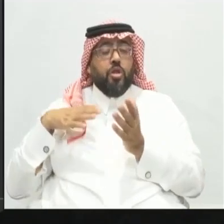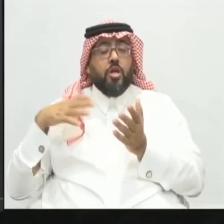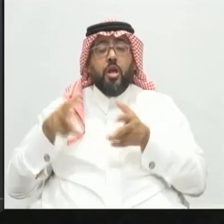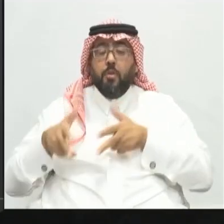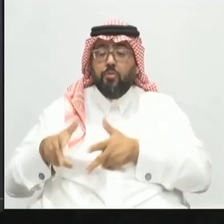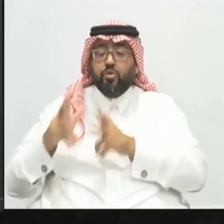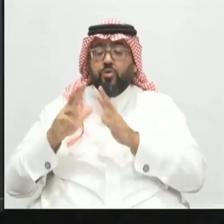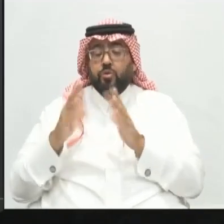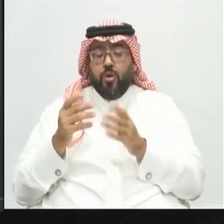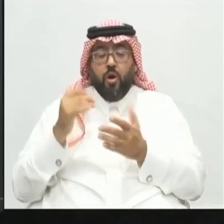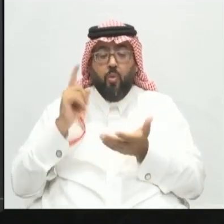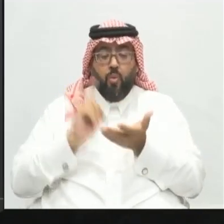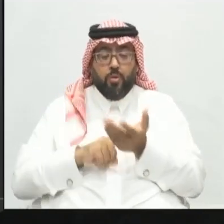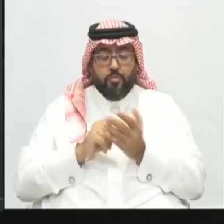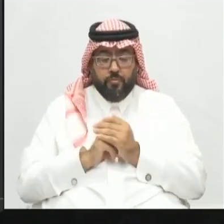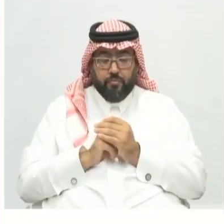مدير